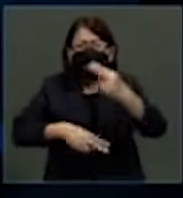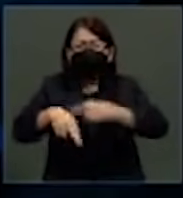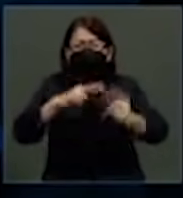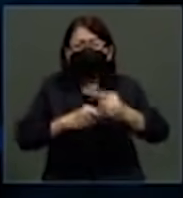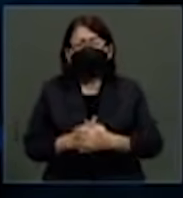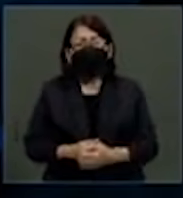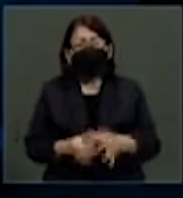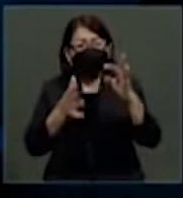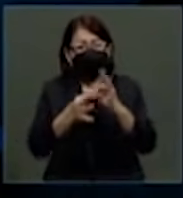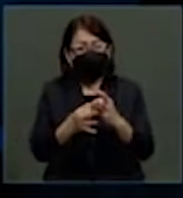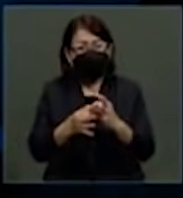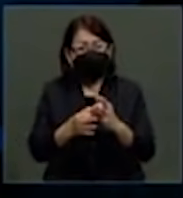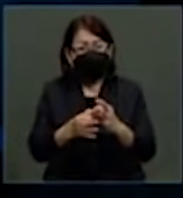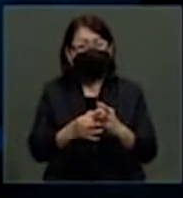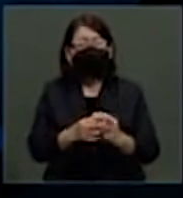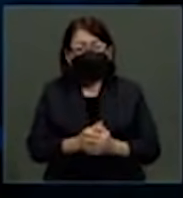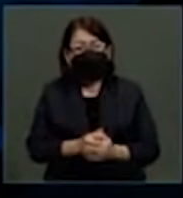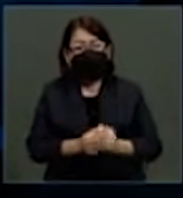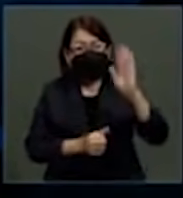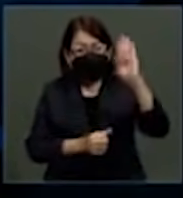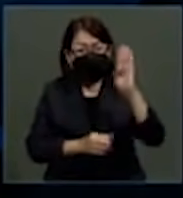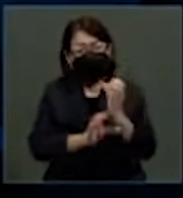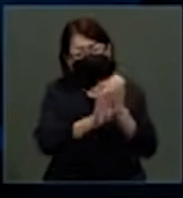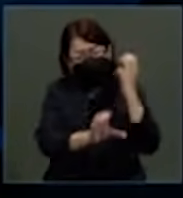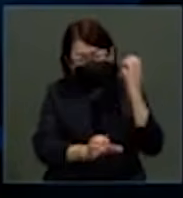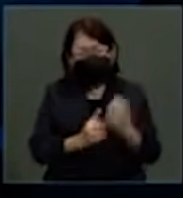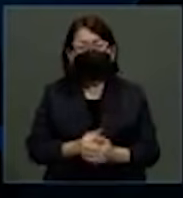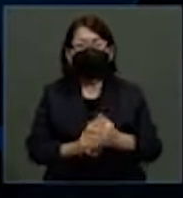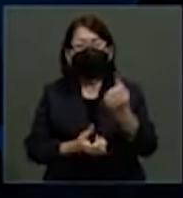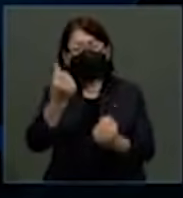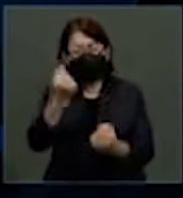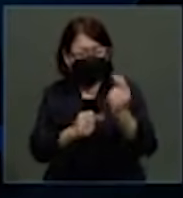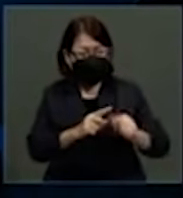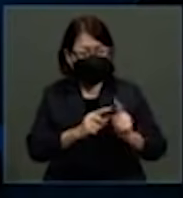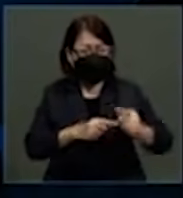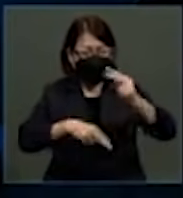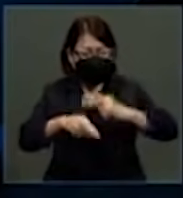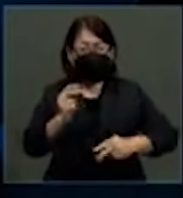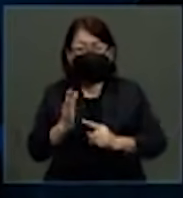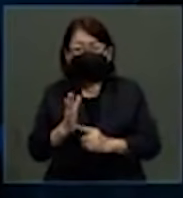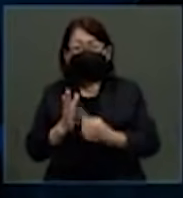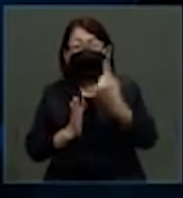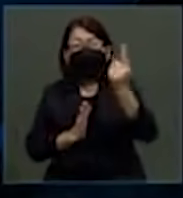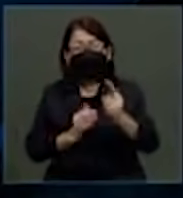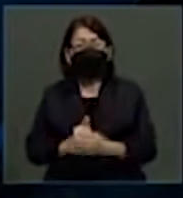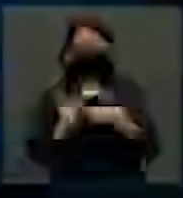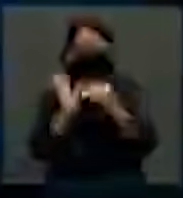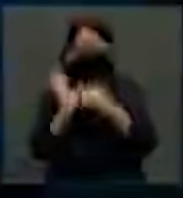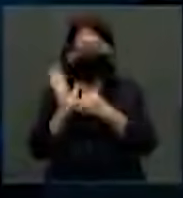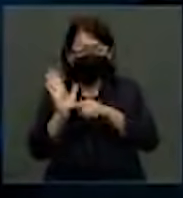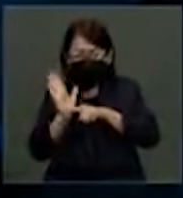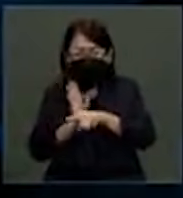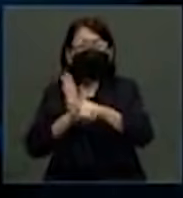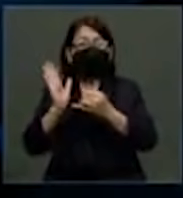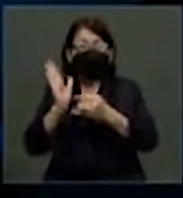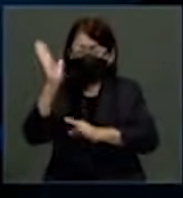งคมนาคมและหน่วยงานที่รับผิดชอบตรวจสอบและกำกับดูแลการให้การบริการของผู้ประกอบการขนส่งสาธ